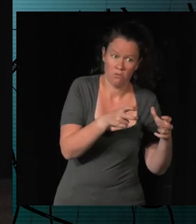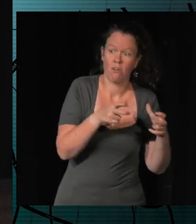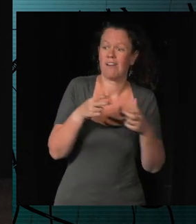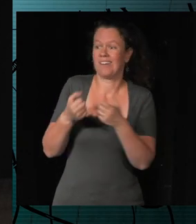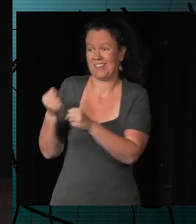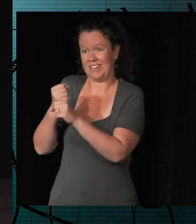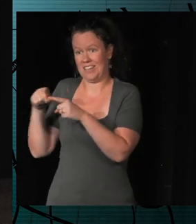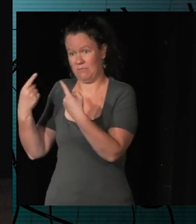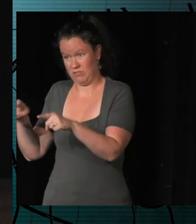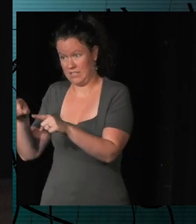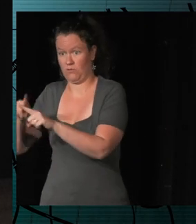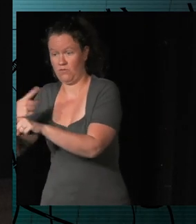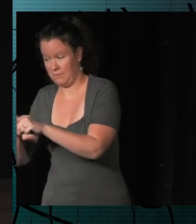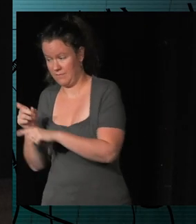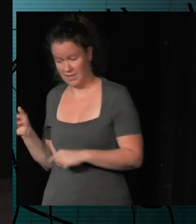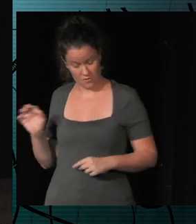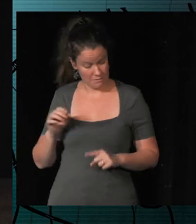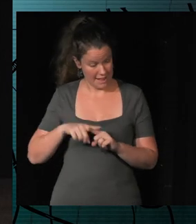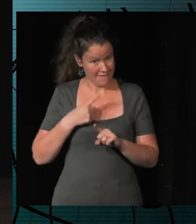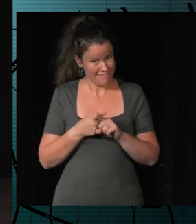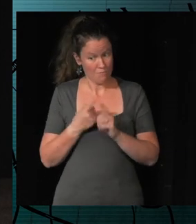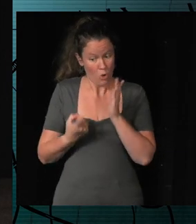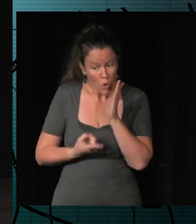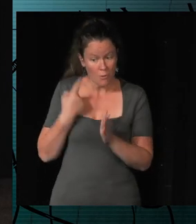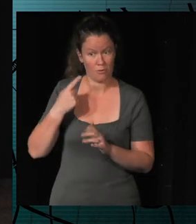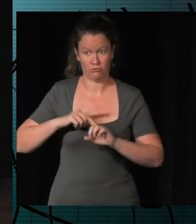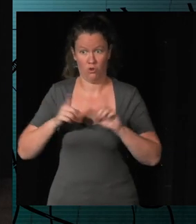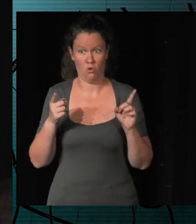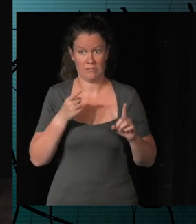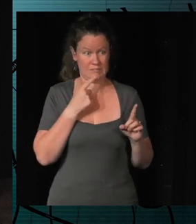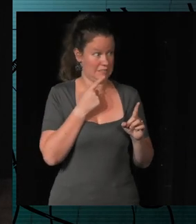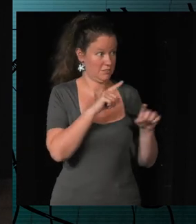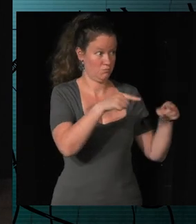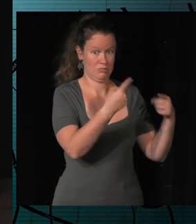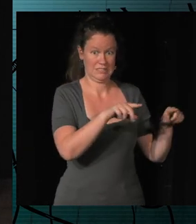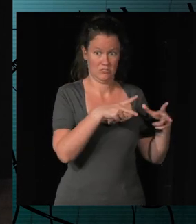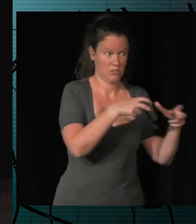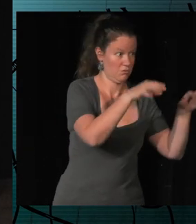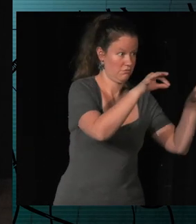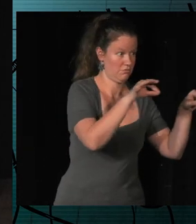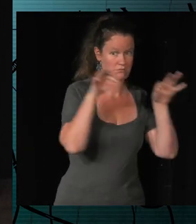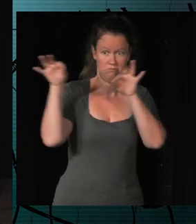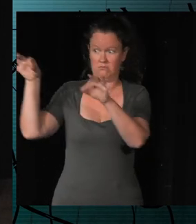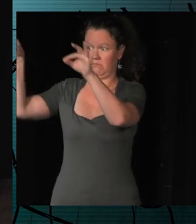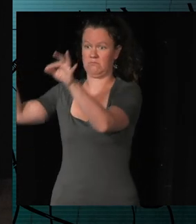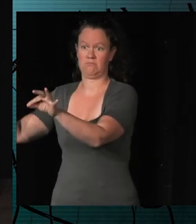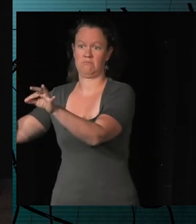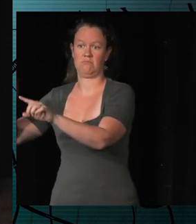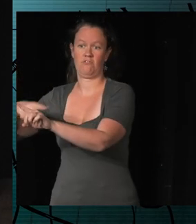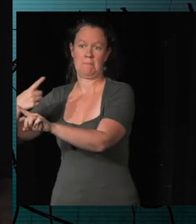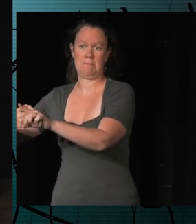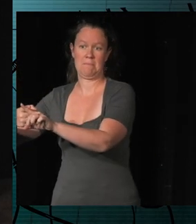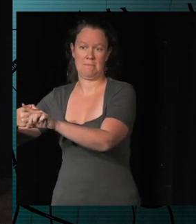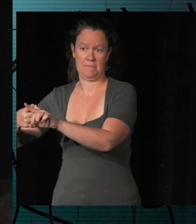ça qu'elle est en fait la musique du film c'est vraiment celle des jeux il a pas il r c'est Jeff Dana compositeur qui en fait pour des questions de droit ils ont ét obligés d'